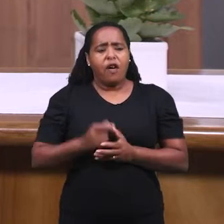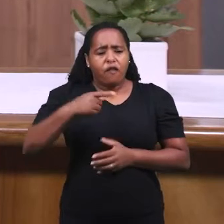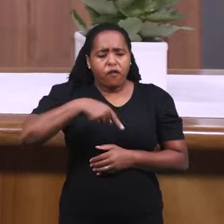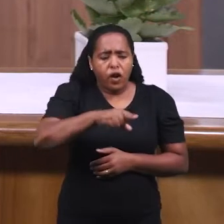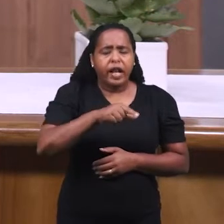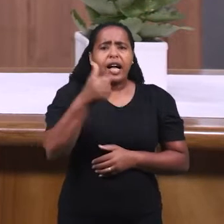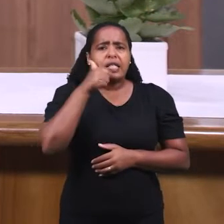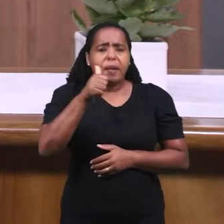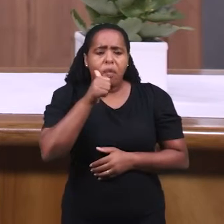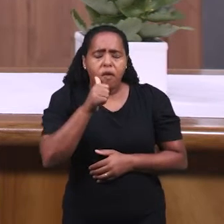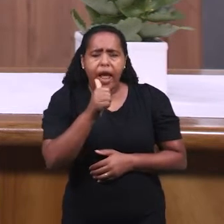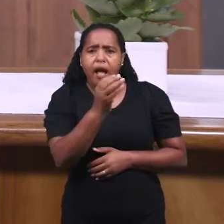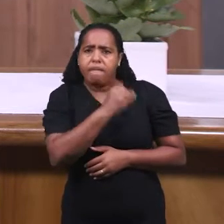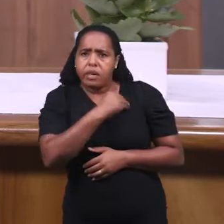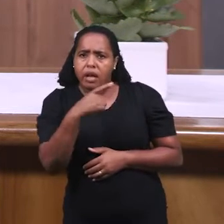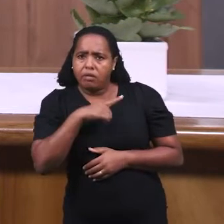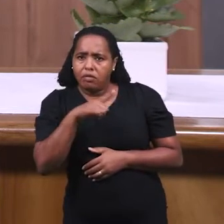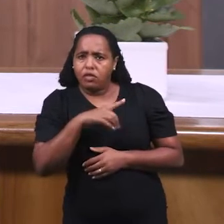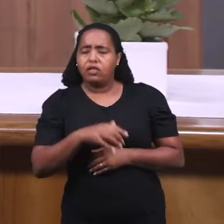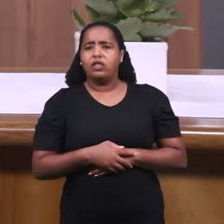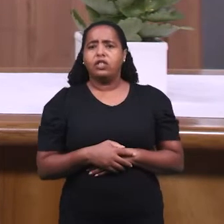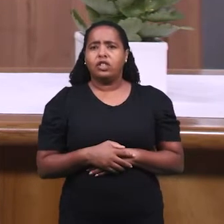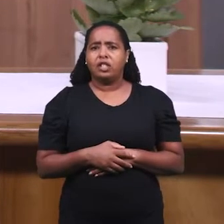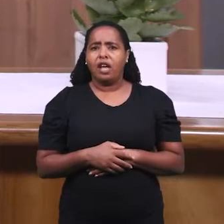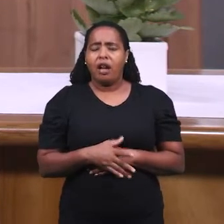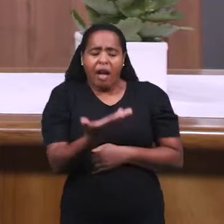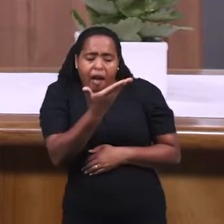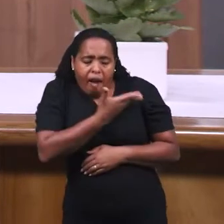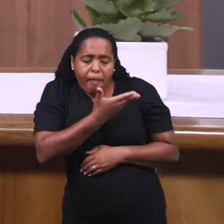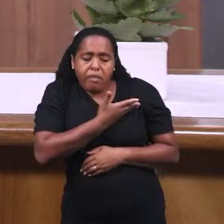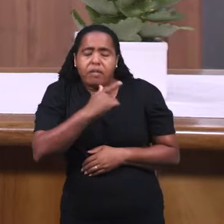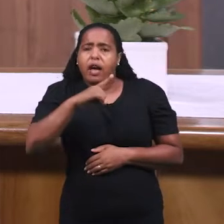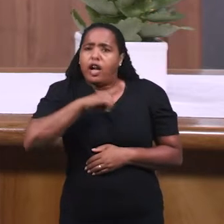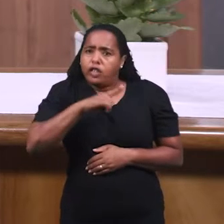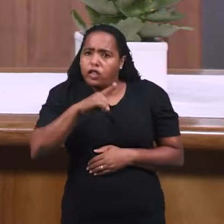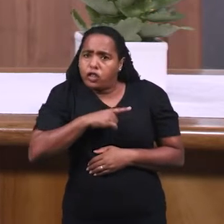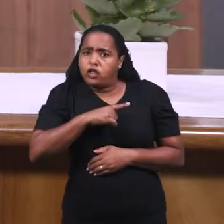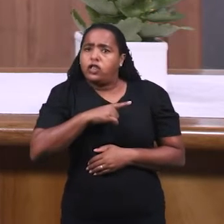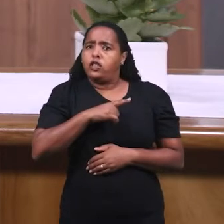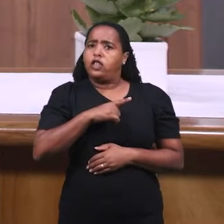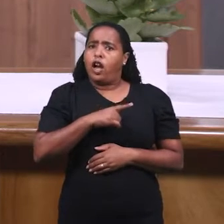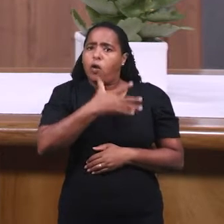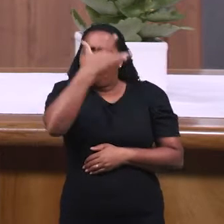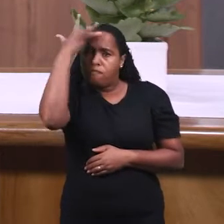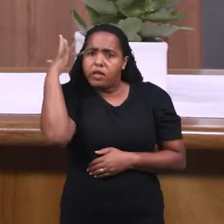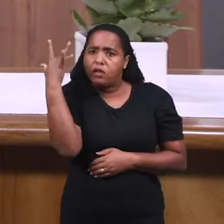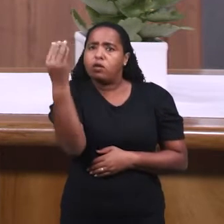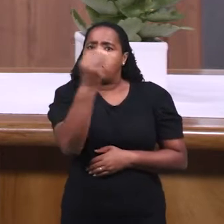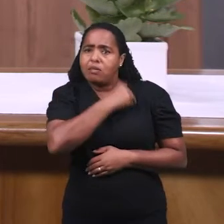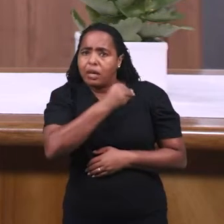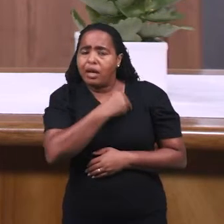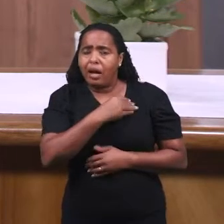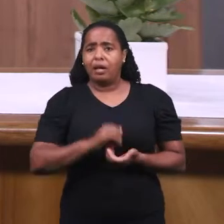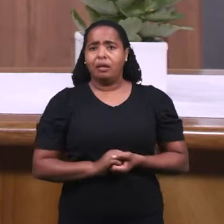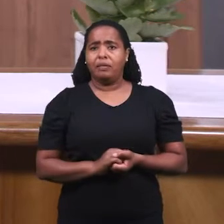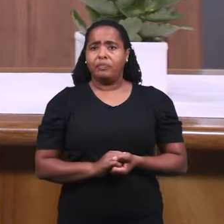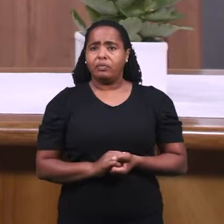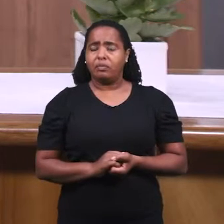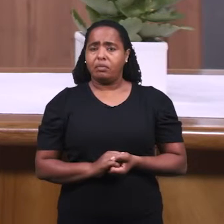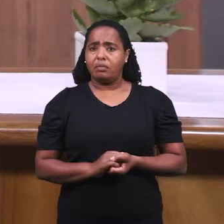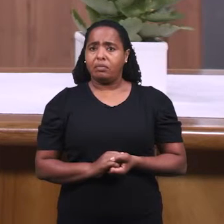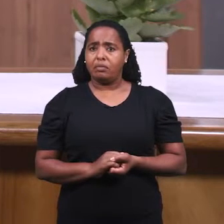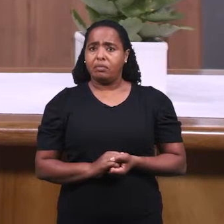на Марию Магдалину обратил внимание, да, и говорит, вот он друг грешников и